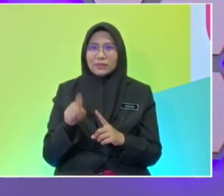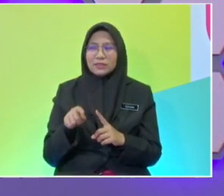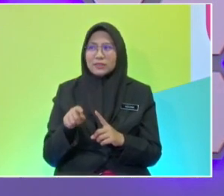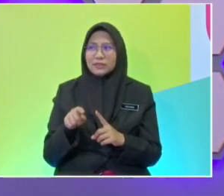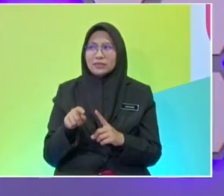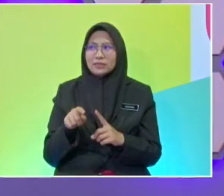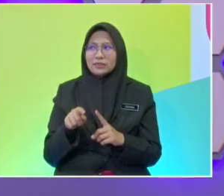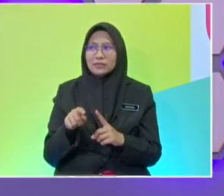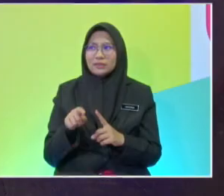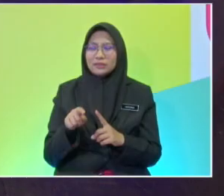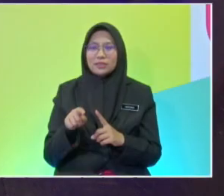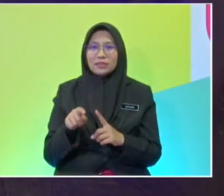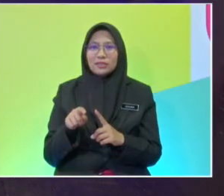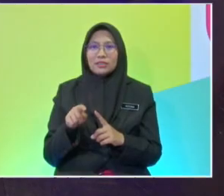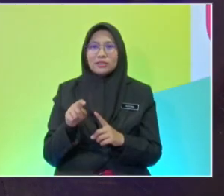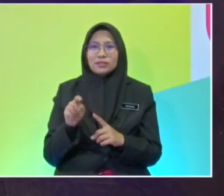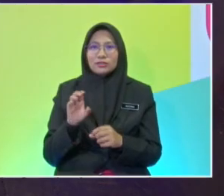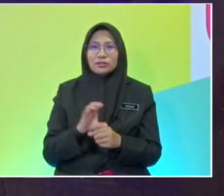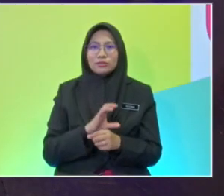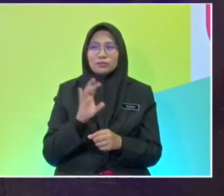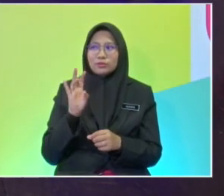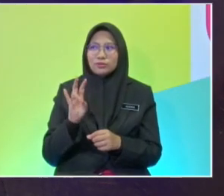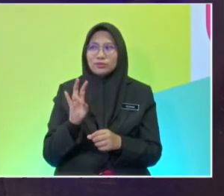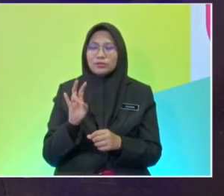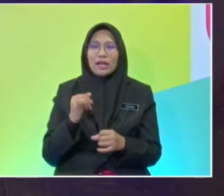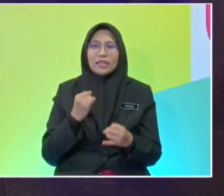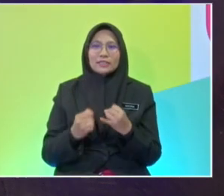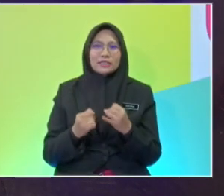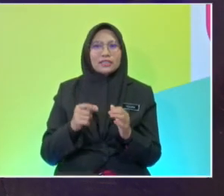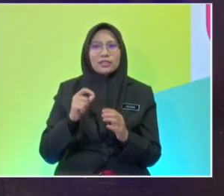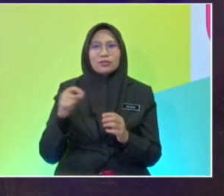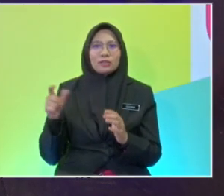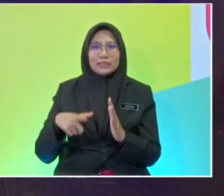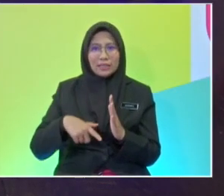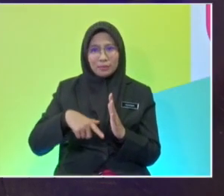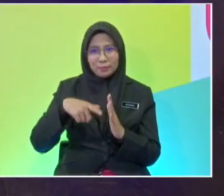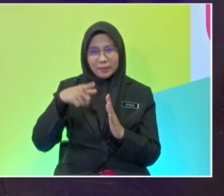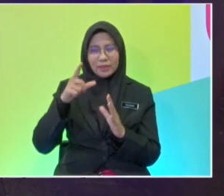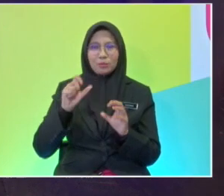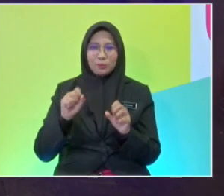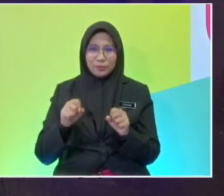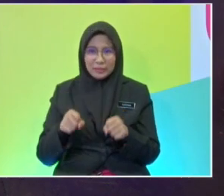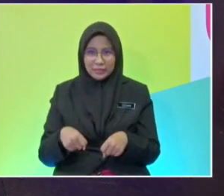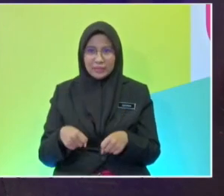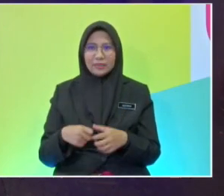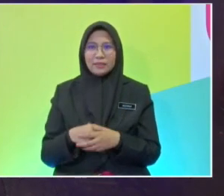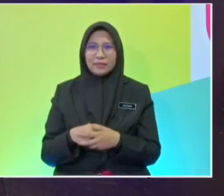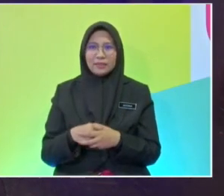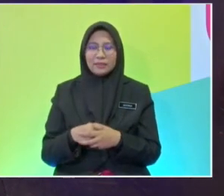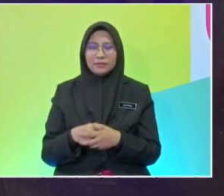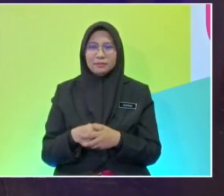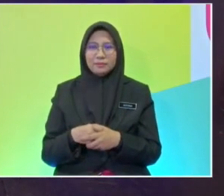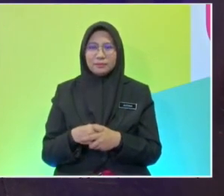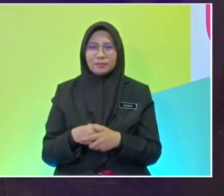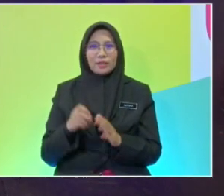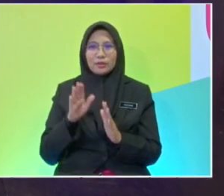Mekah tuh tak ada masalah oke kita pecahkan lagi langkah kerja itu oke murid-murid bule rujuk